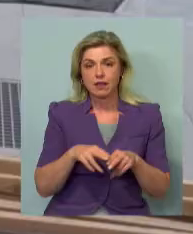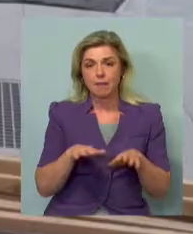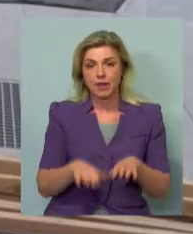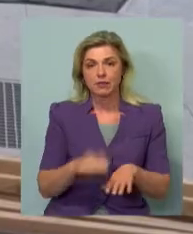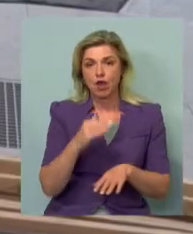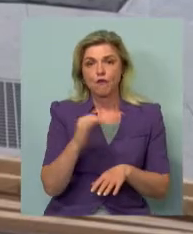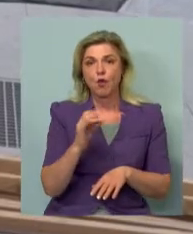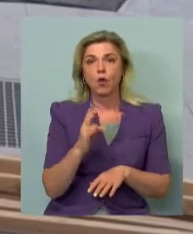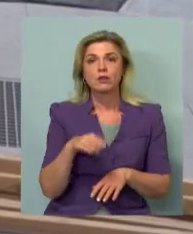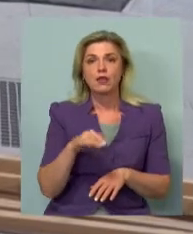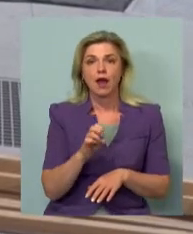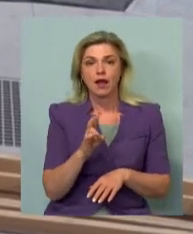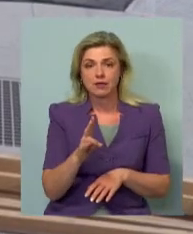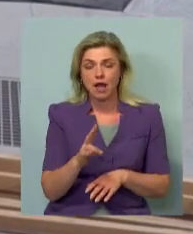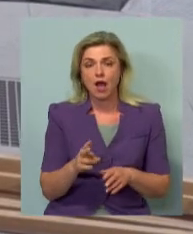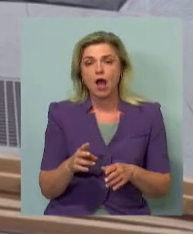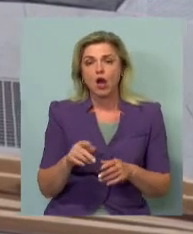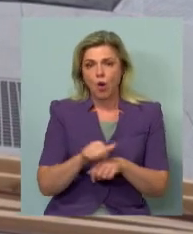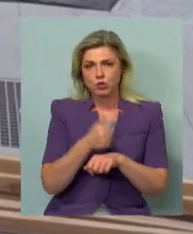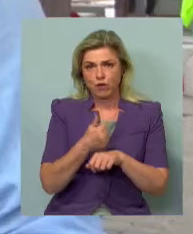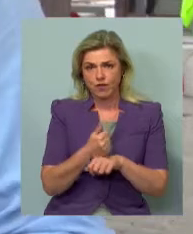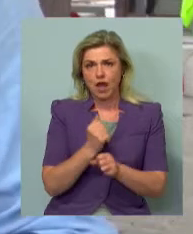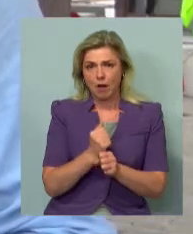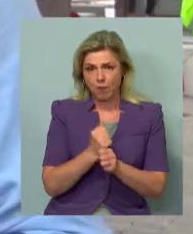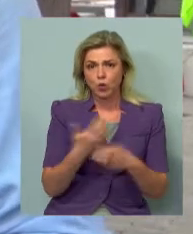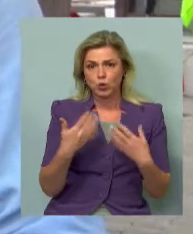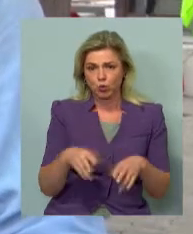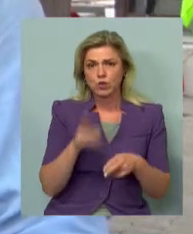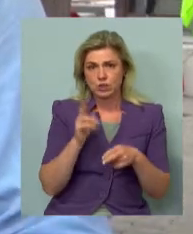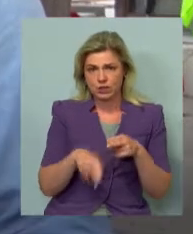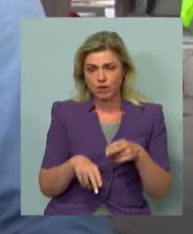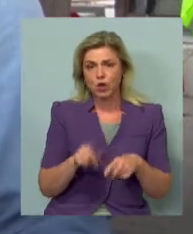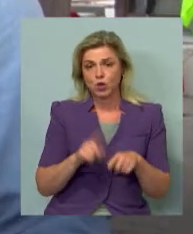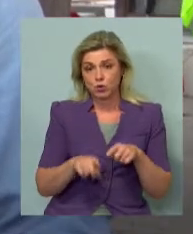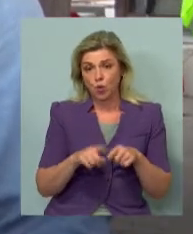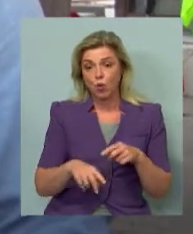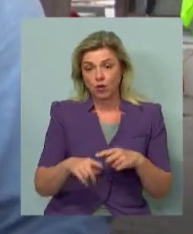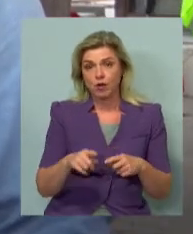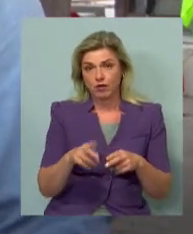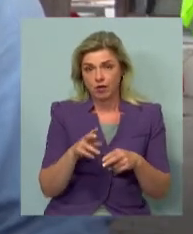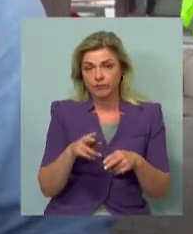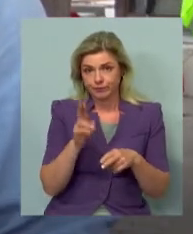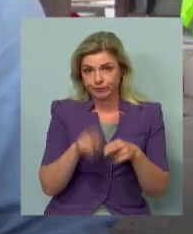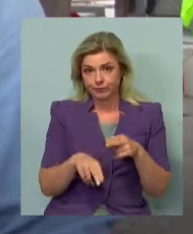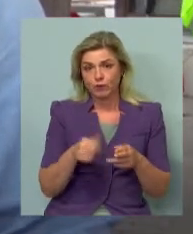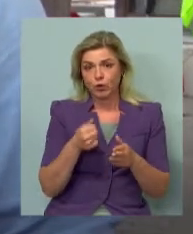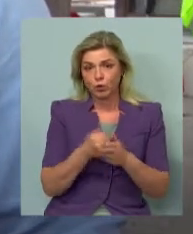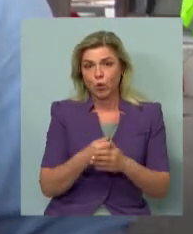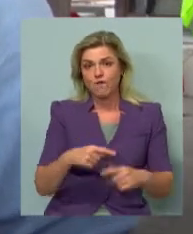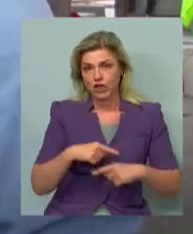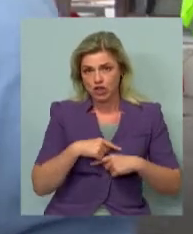вже зроблена, залишились, грубо кажучи, вже штрихи лінії підходу вже до самого